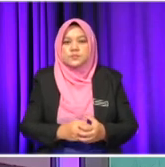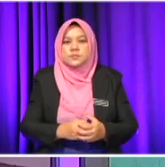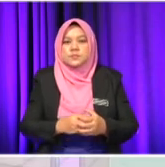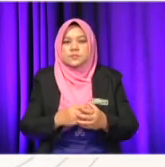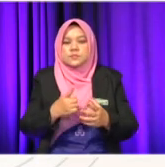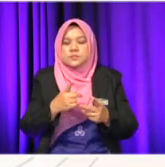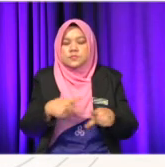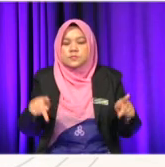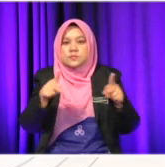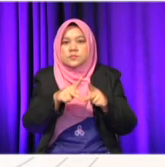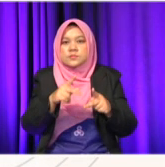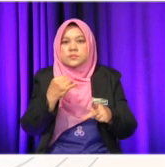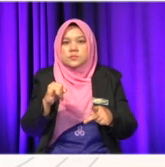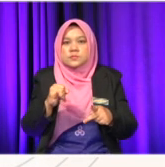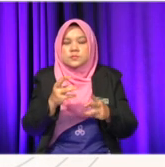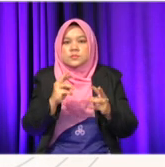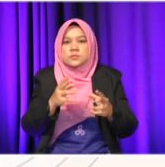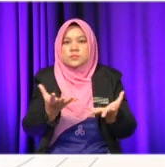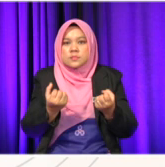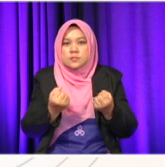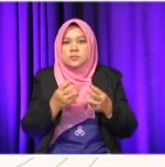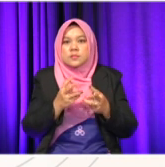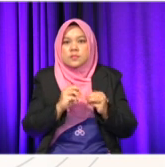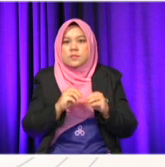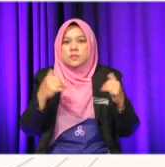keperluan kehendak masyarakat